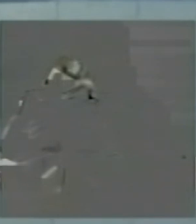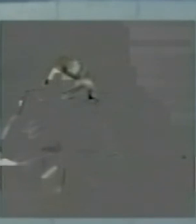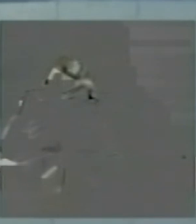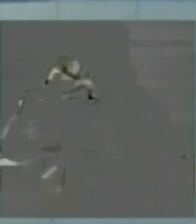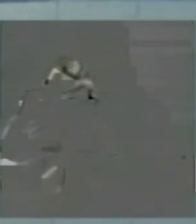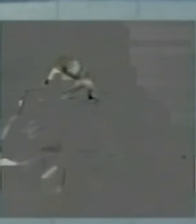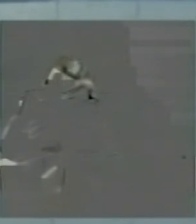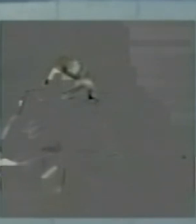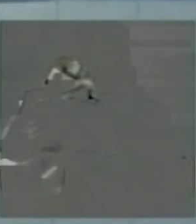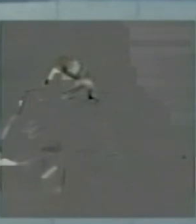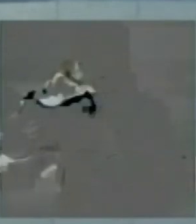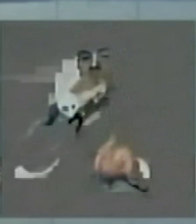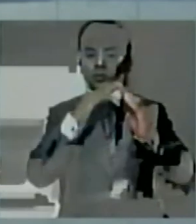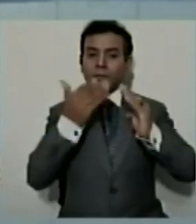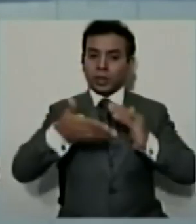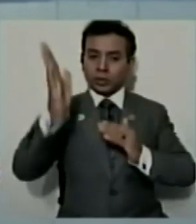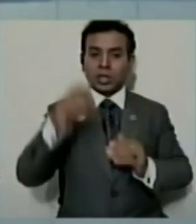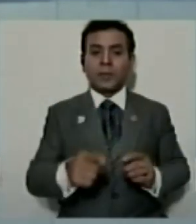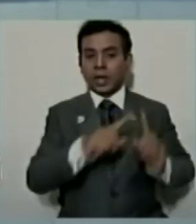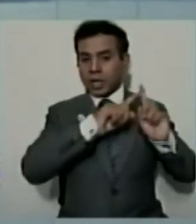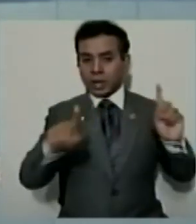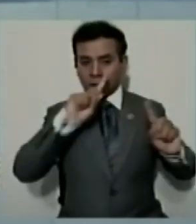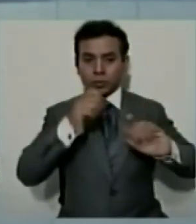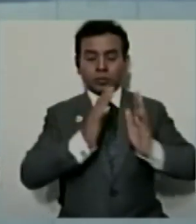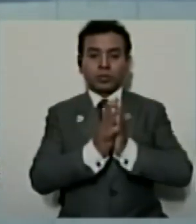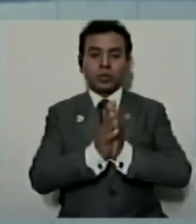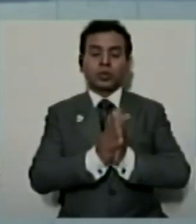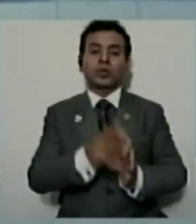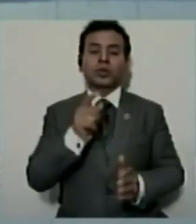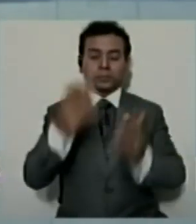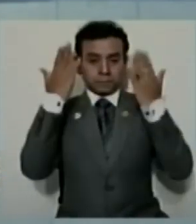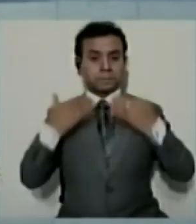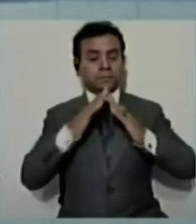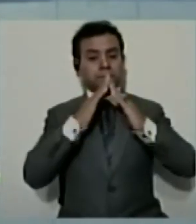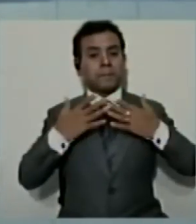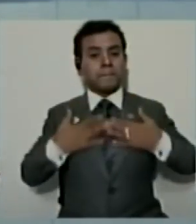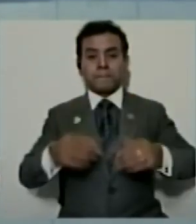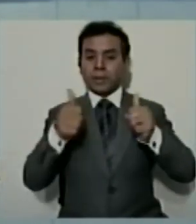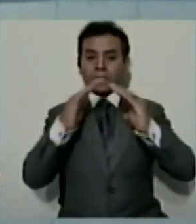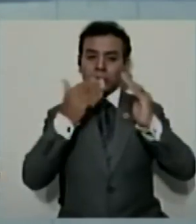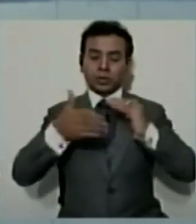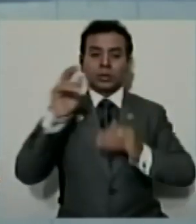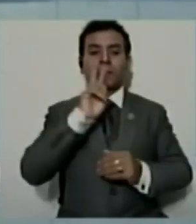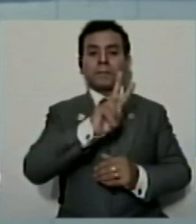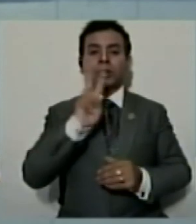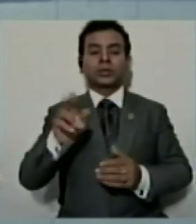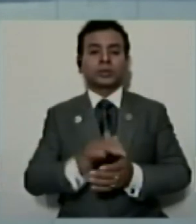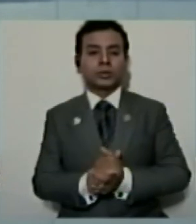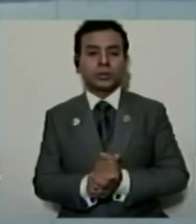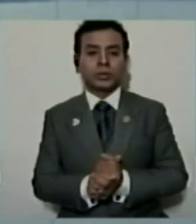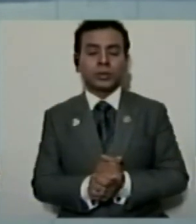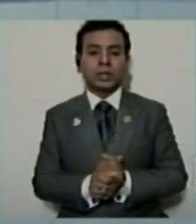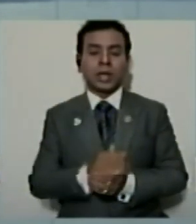সুস্থ। আমাদের বেশিরভাগ আক্রান্ত ব্যক্তি বাড়িতে থেকেই চিকিৎসা নেন এবং তারা সুস্থ হয়ে যান,